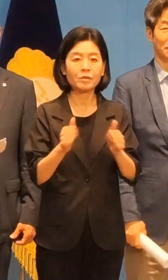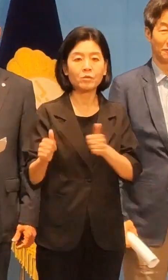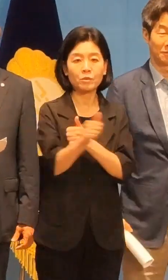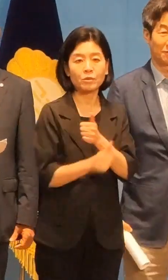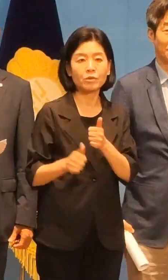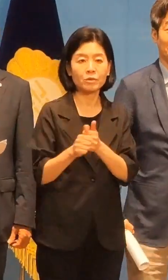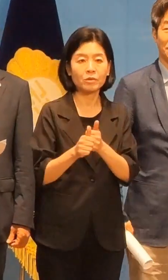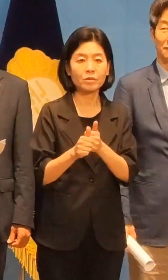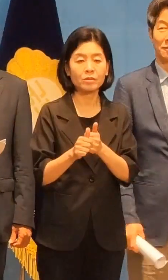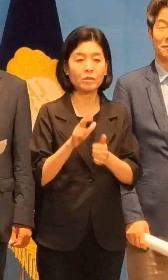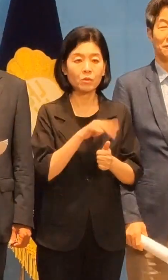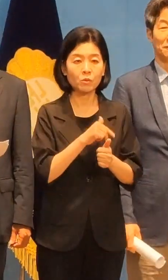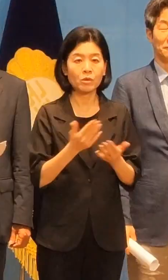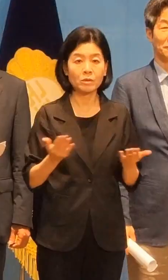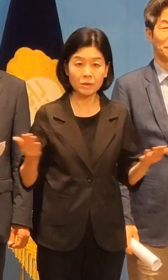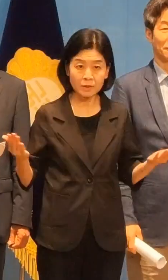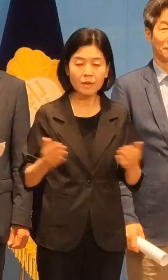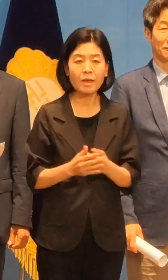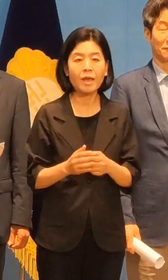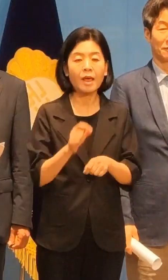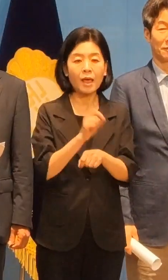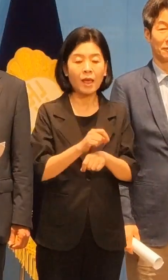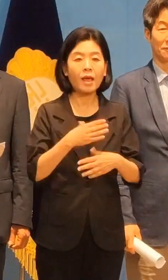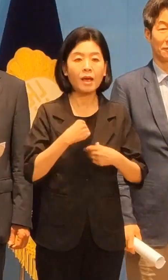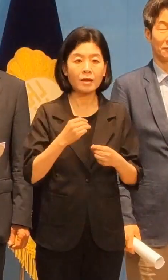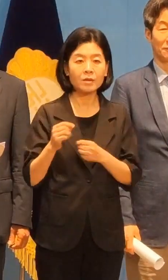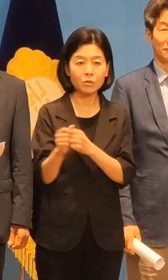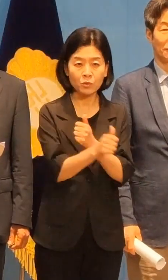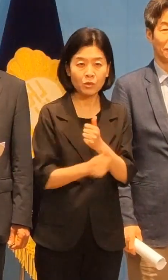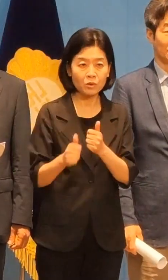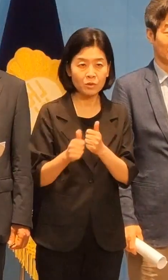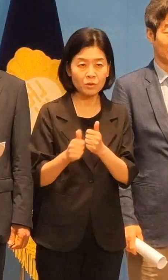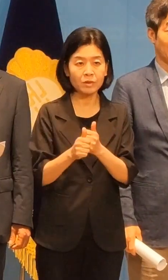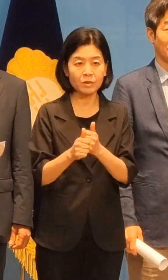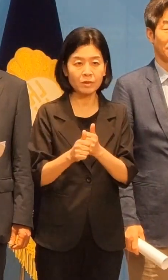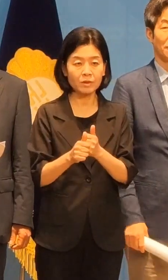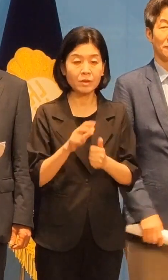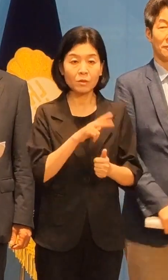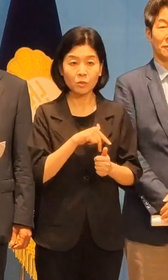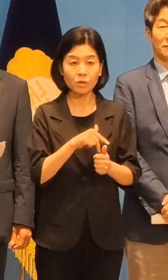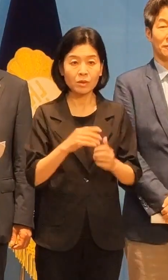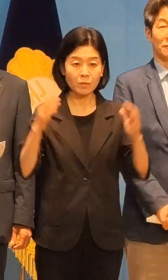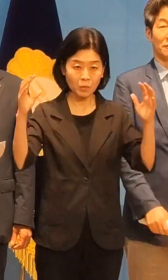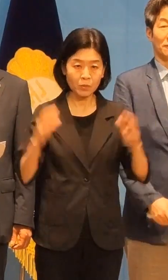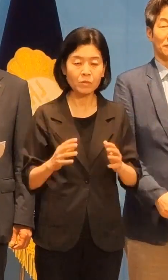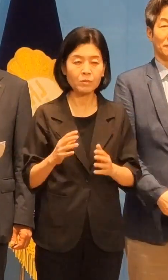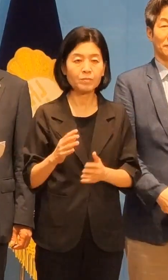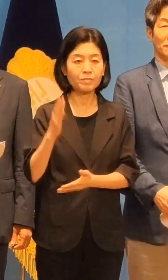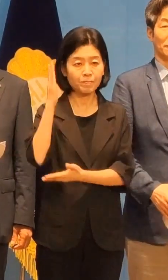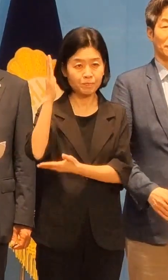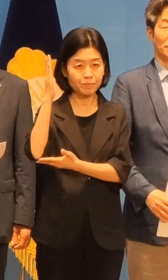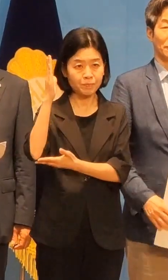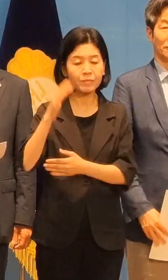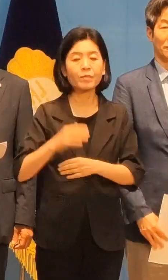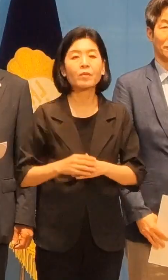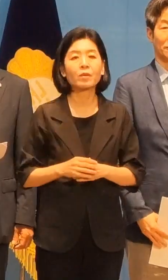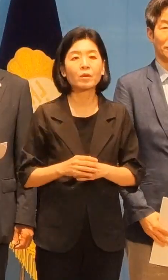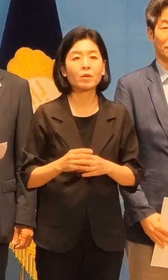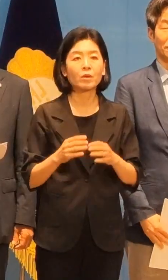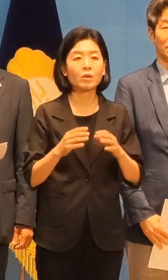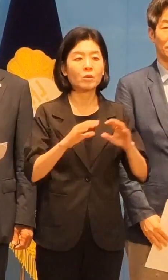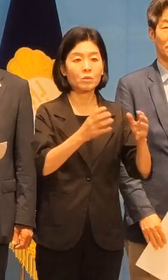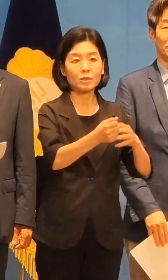법제사법위원회 위원님들과 그리고 행정안전위원회 위원님들 기자회견을 갖게 됐습니다.